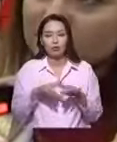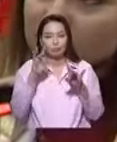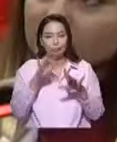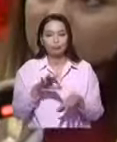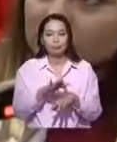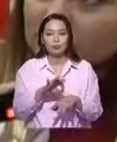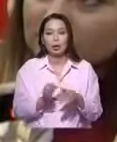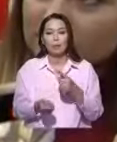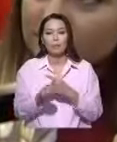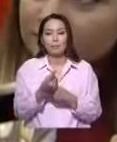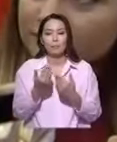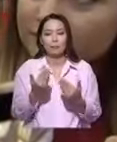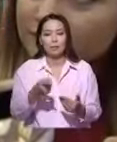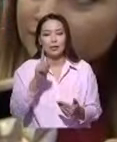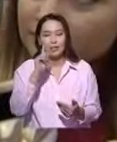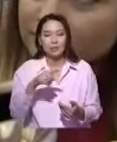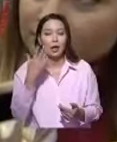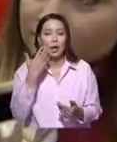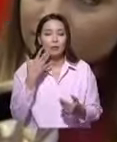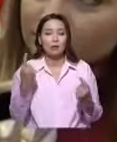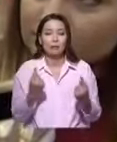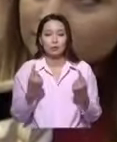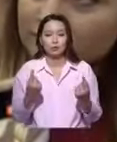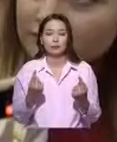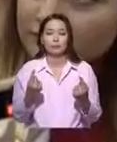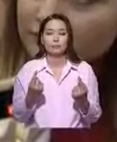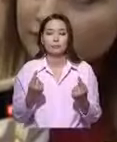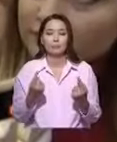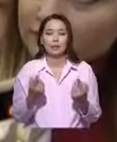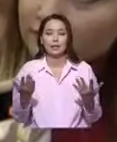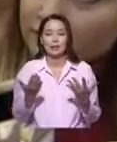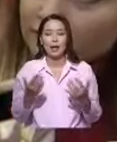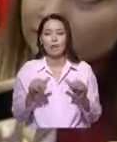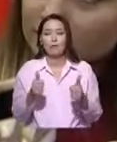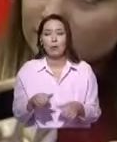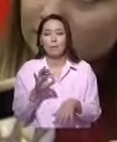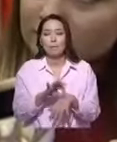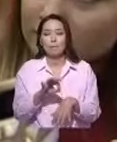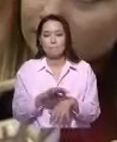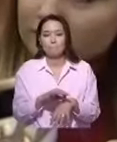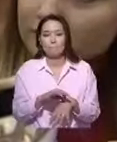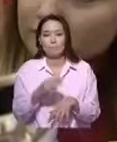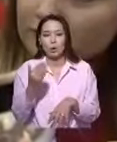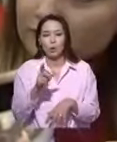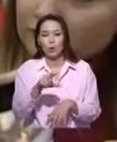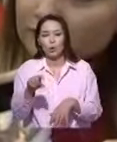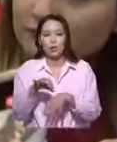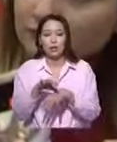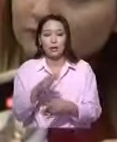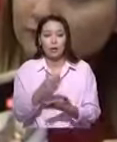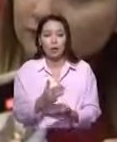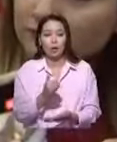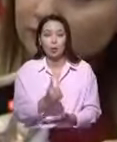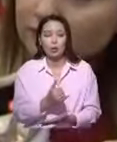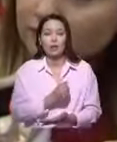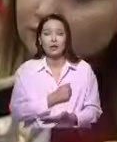И вы знаете, обычно такая форма заболевания у носителей. К сожалению,